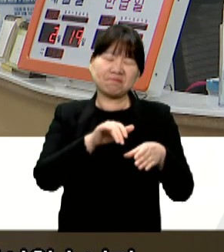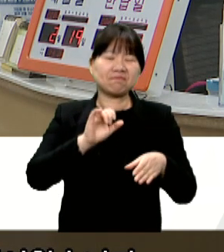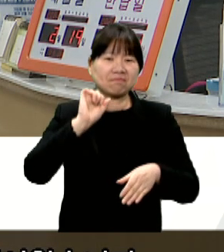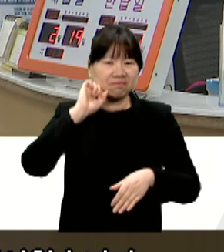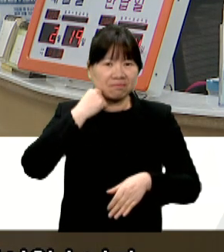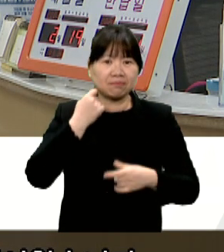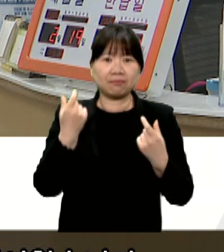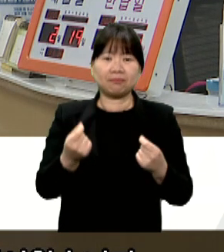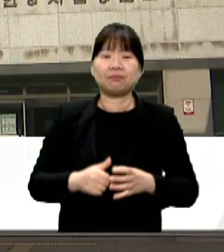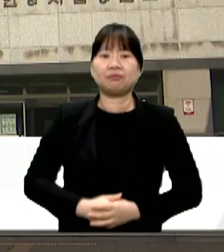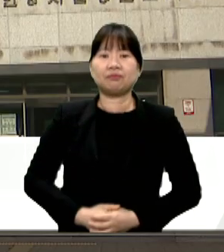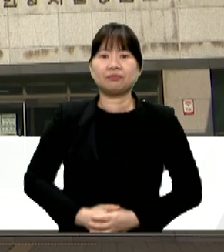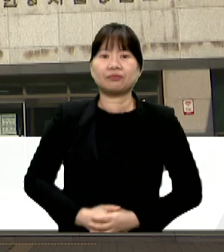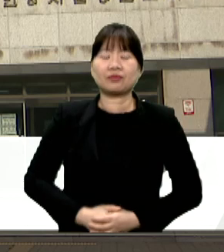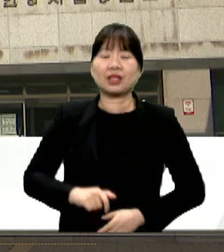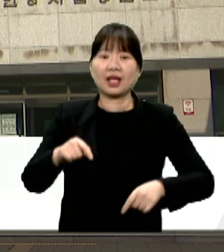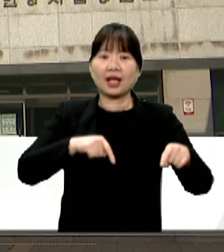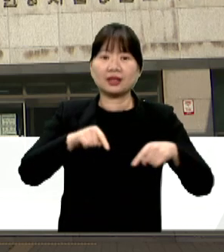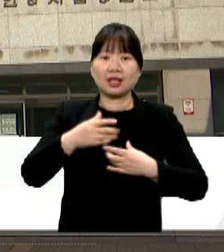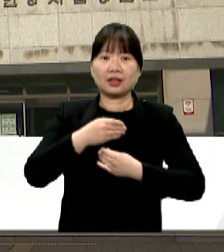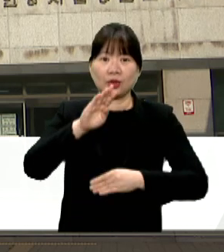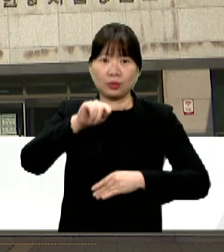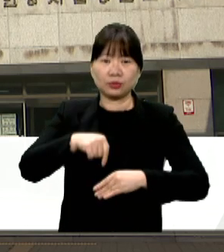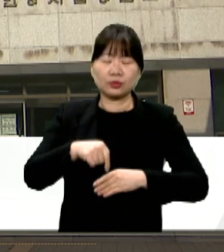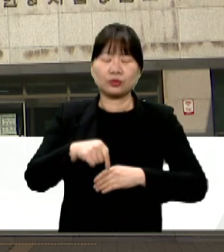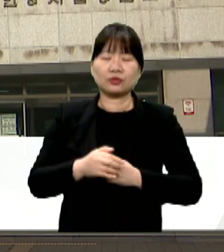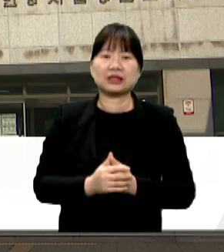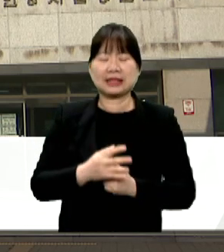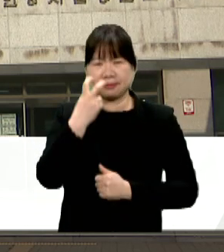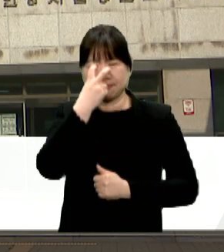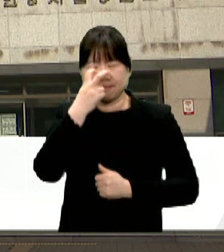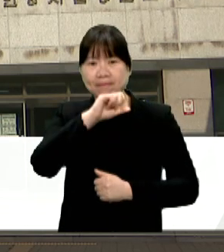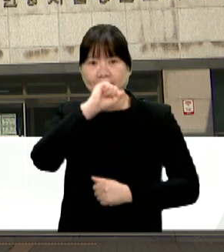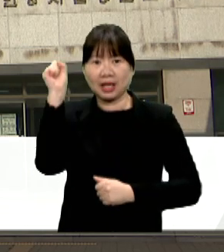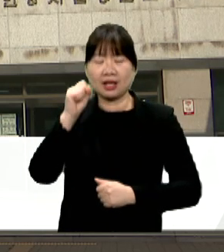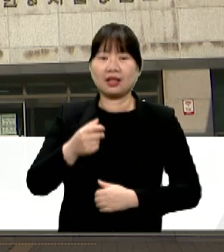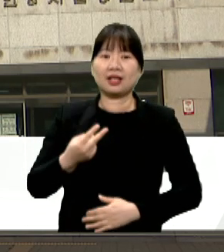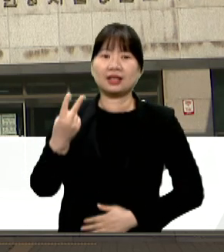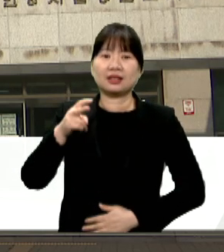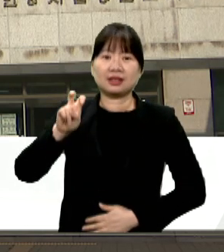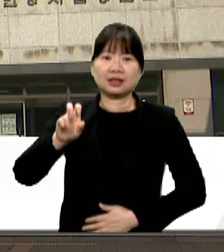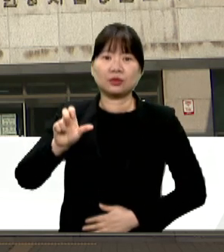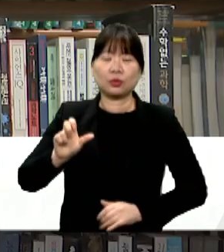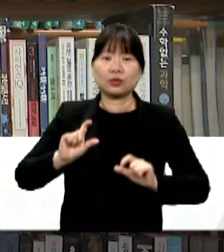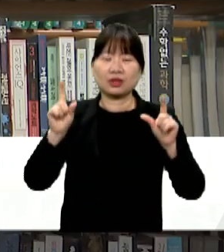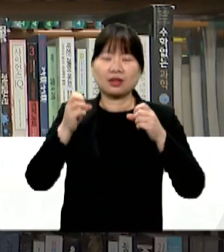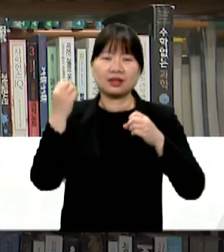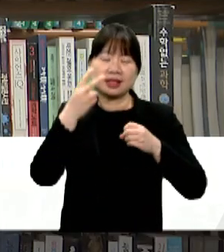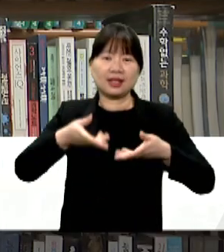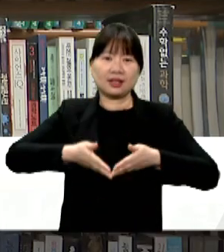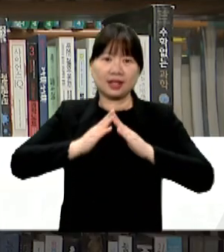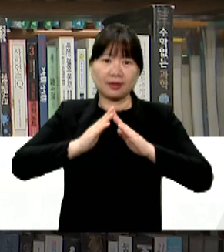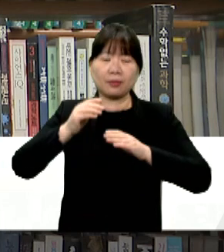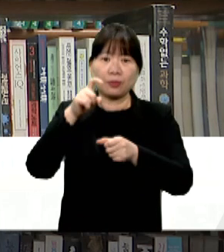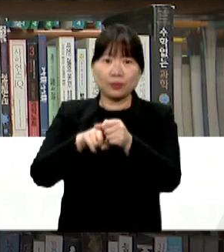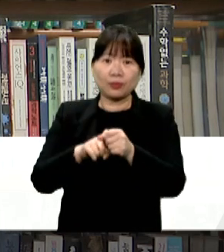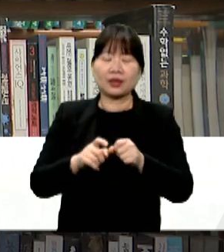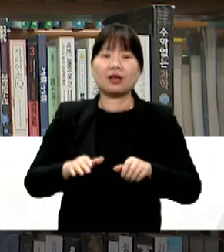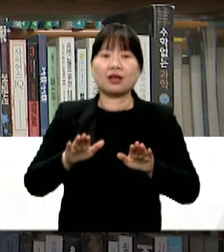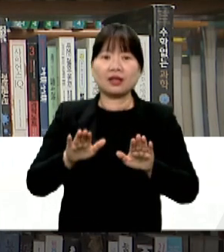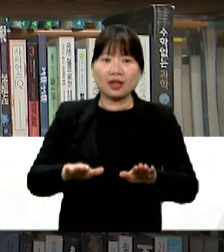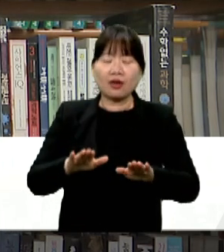어려움을 겪어왔습니다. 최근 행정안전부 중앙투자심사를 통과함에 따라 시는 2025년 재개관을